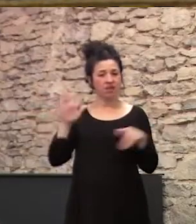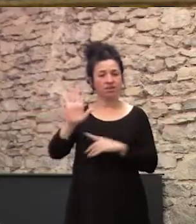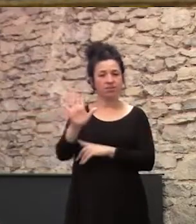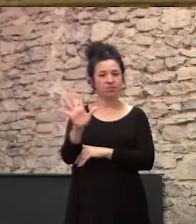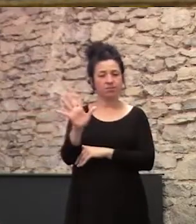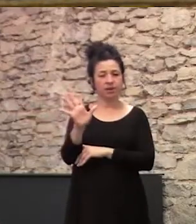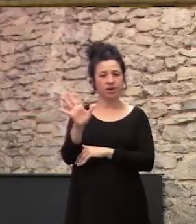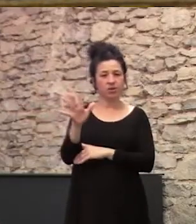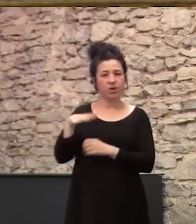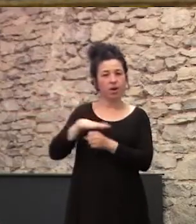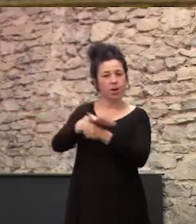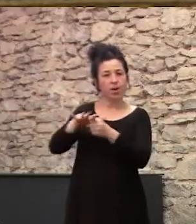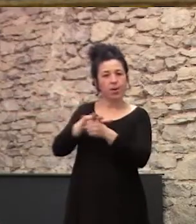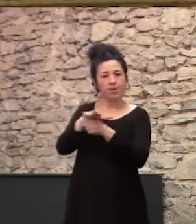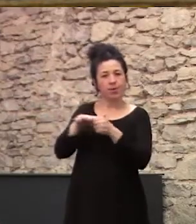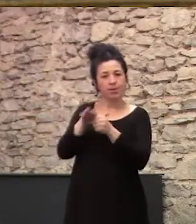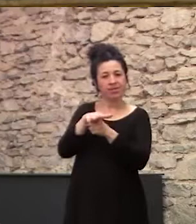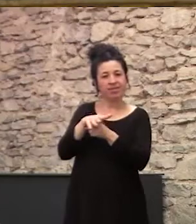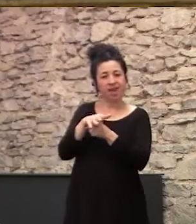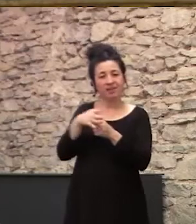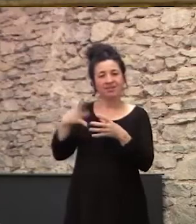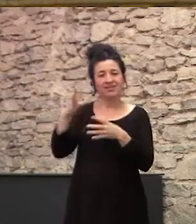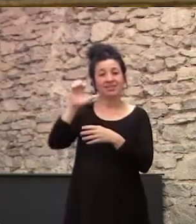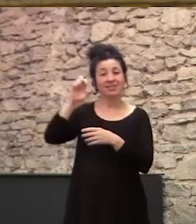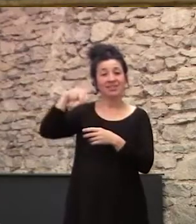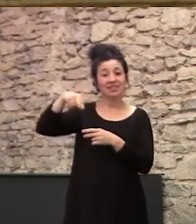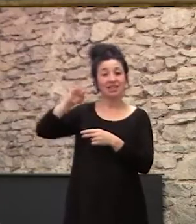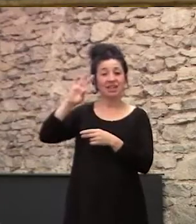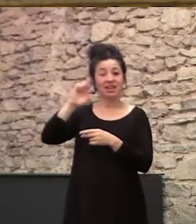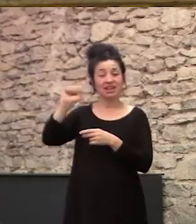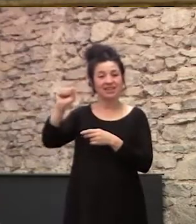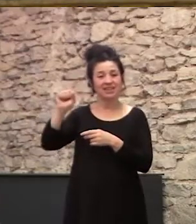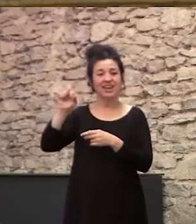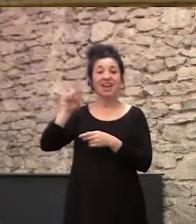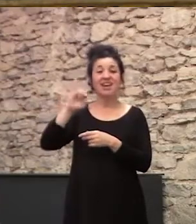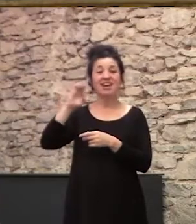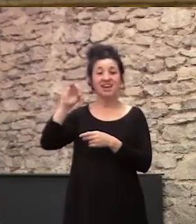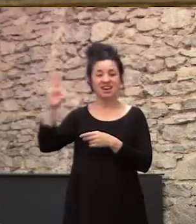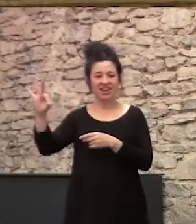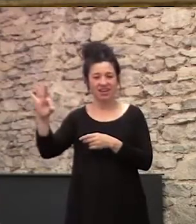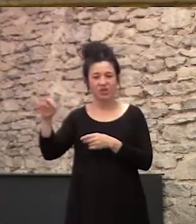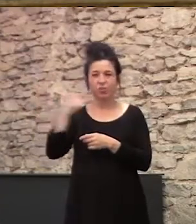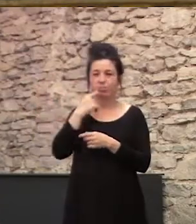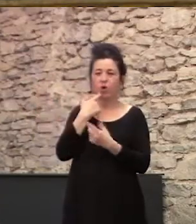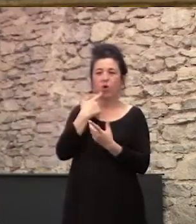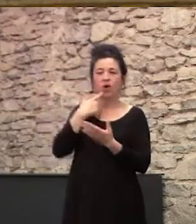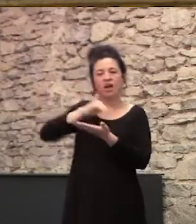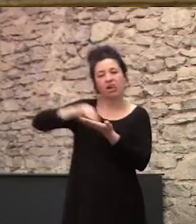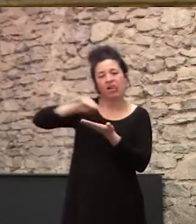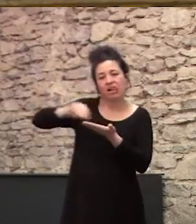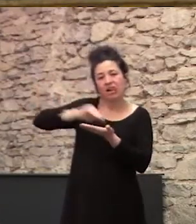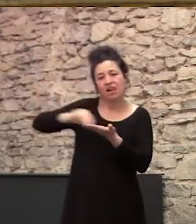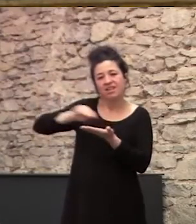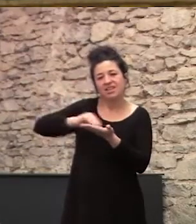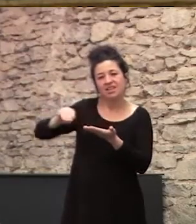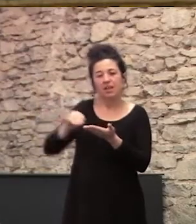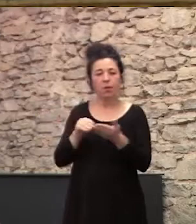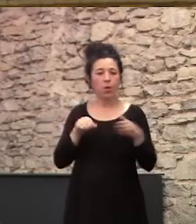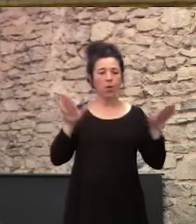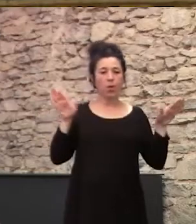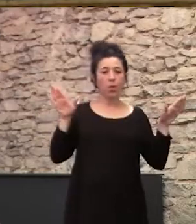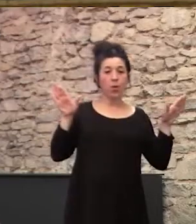Entre Ríos provintziakoa, eta orduan beti dazten du hola pixkat giro provintziako, ez ditu bere testuak Buenos